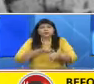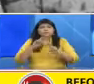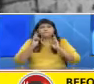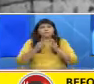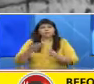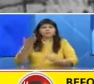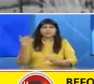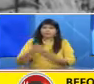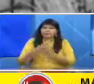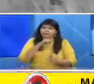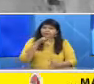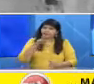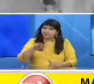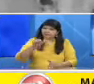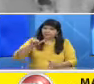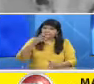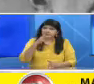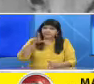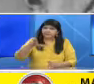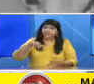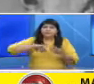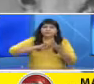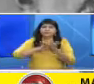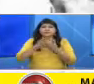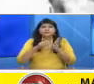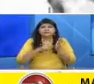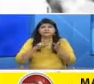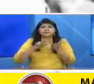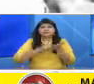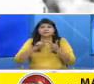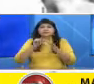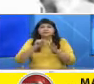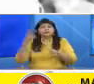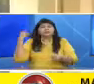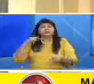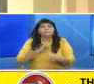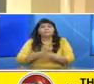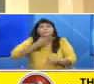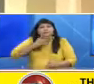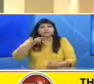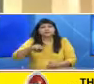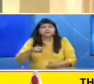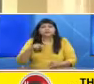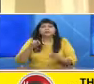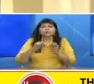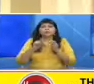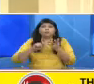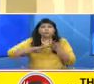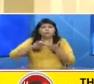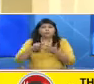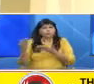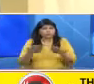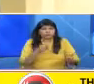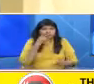1937-38 में महात्मा गांधी ने शांति निकेतन कला भवन के तत्कालीन प्रिंसिपल नंदलाल बोस को आमंत्रित किया